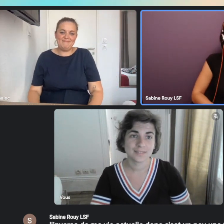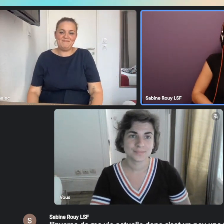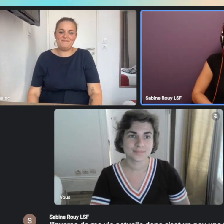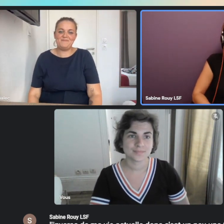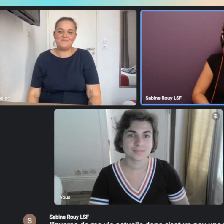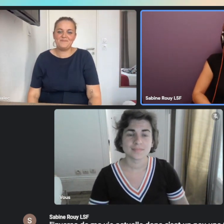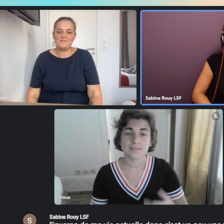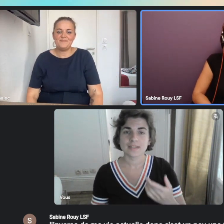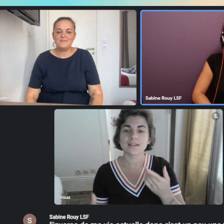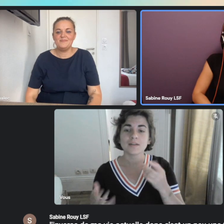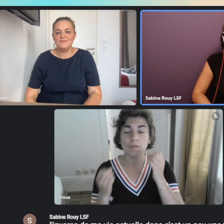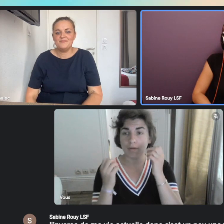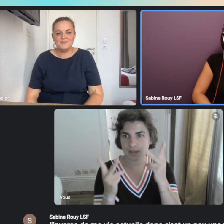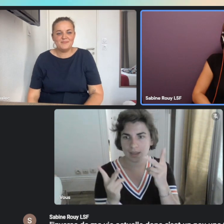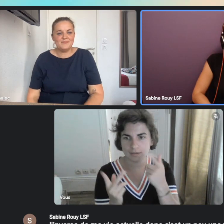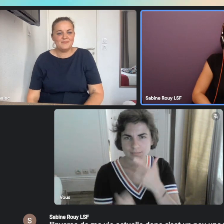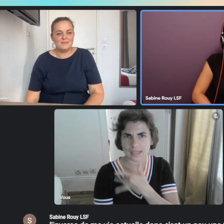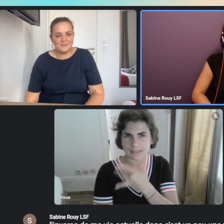j'apprends.